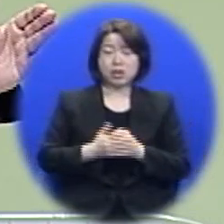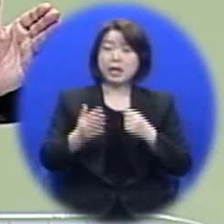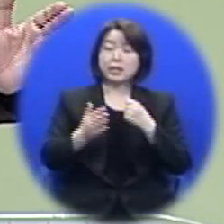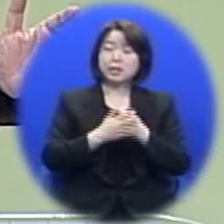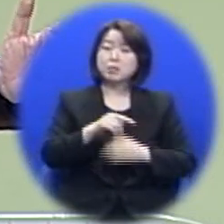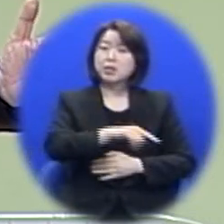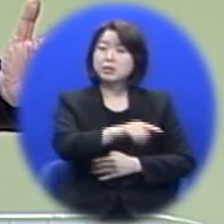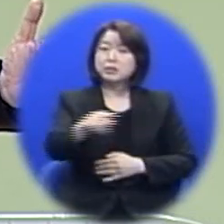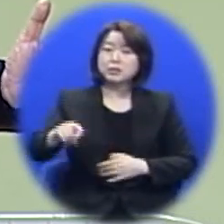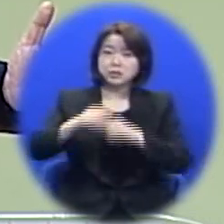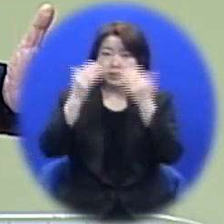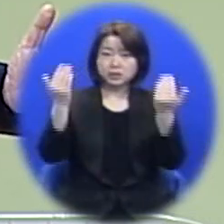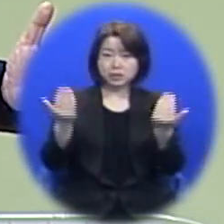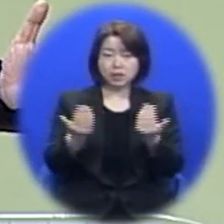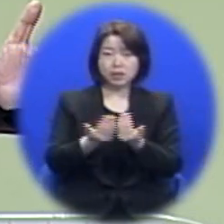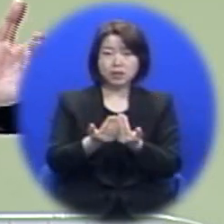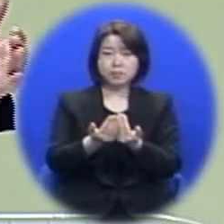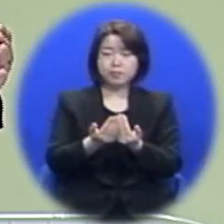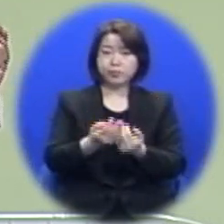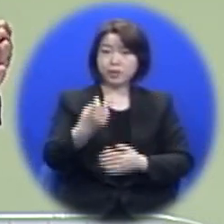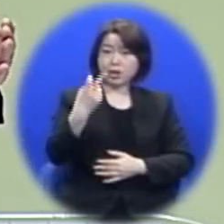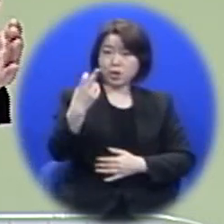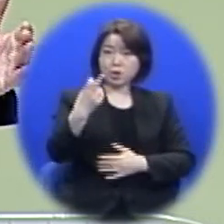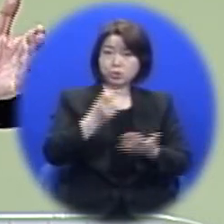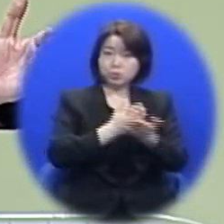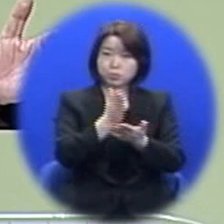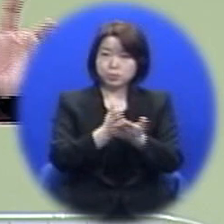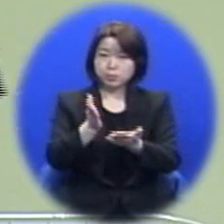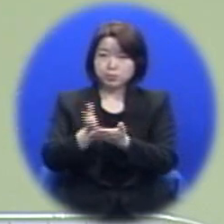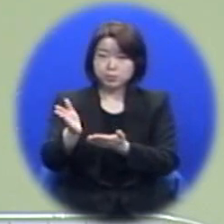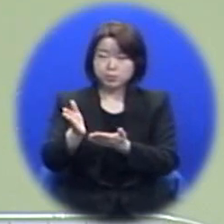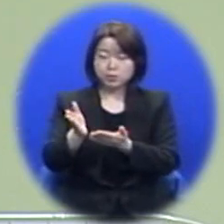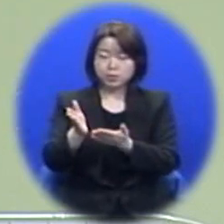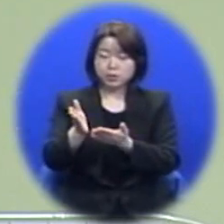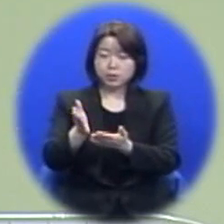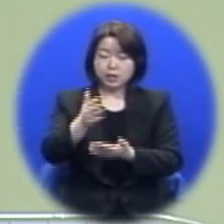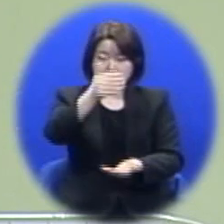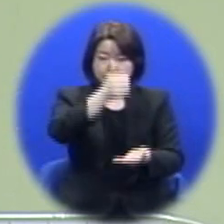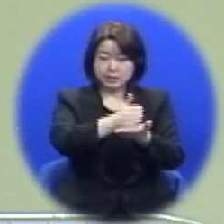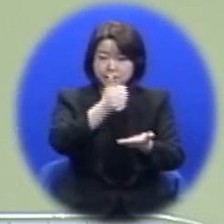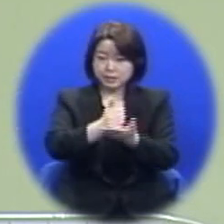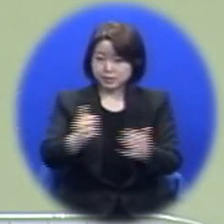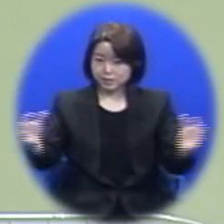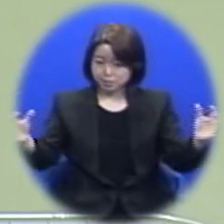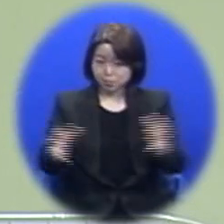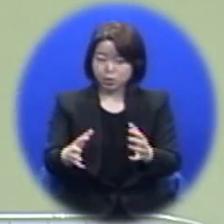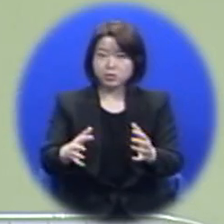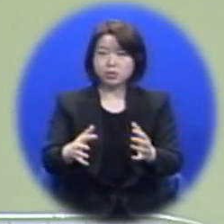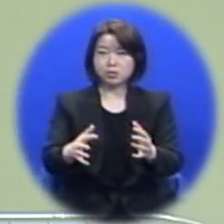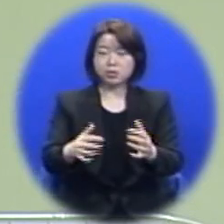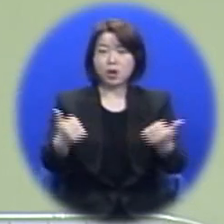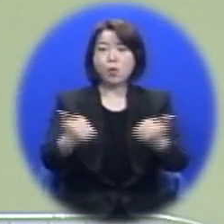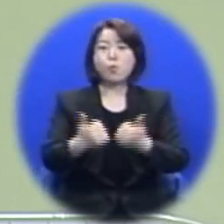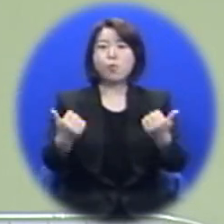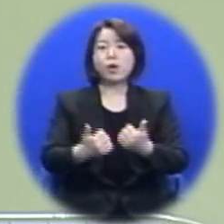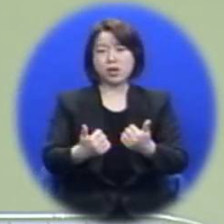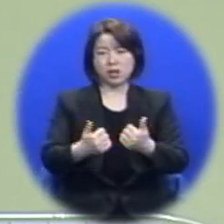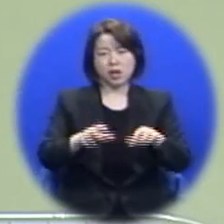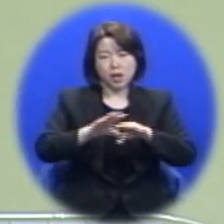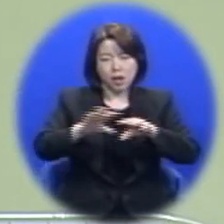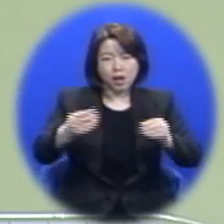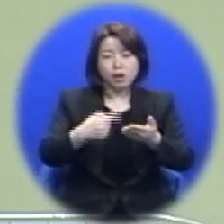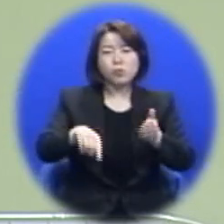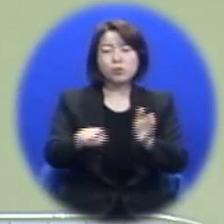그들이다 12 분파의 지도자들이 모여서 회의를 하기로 했습니다 해결하려고 그 문제를